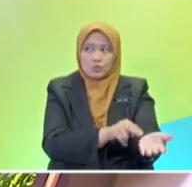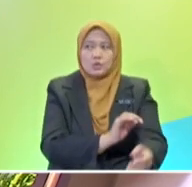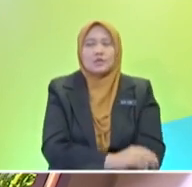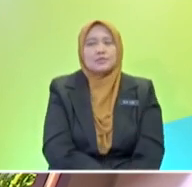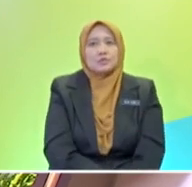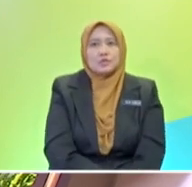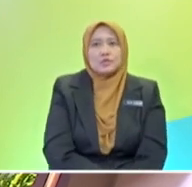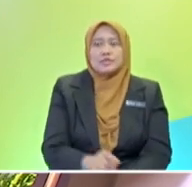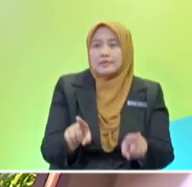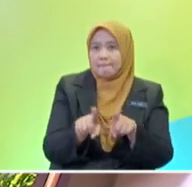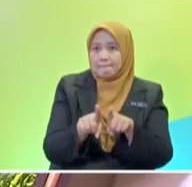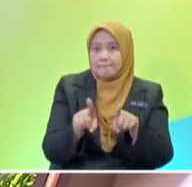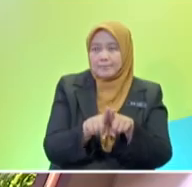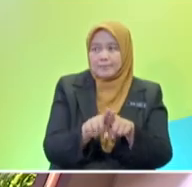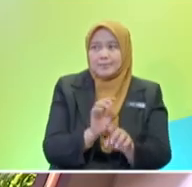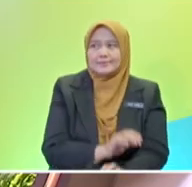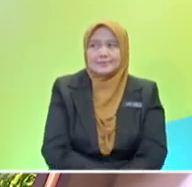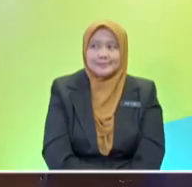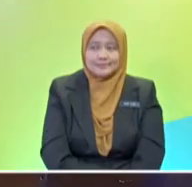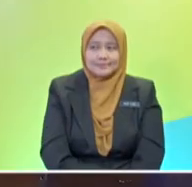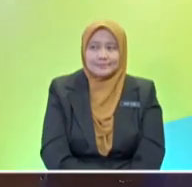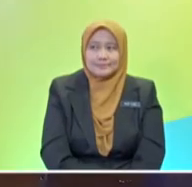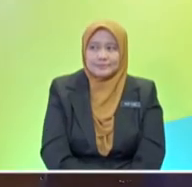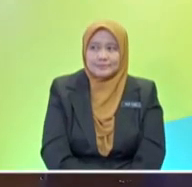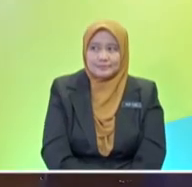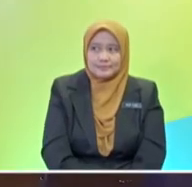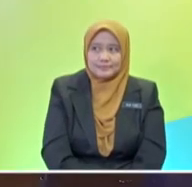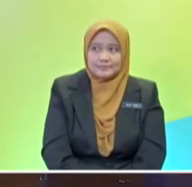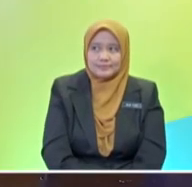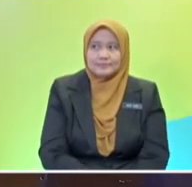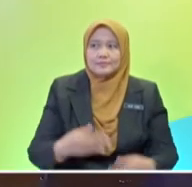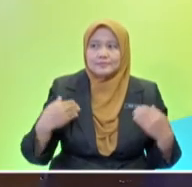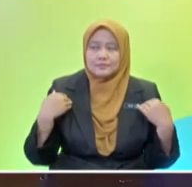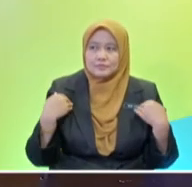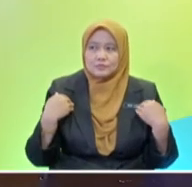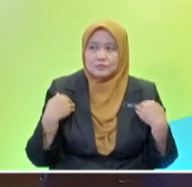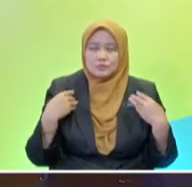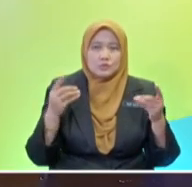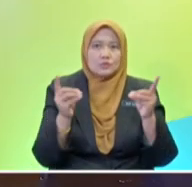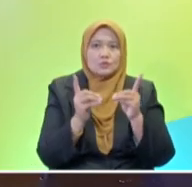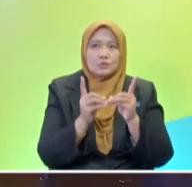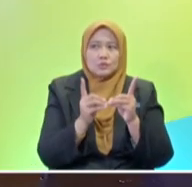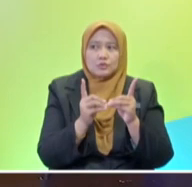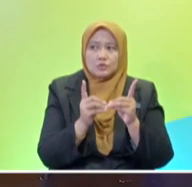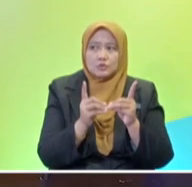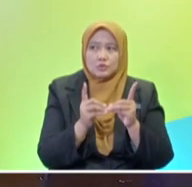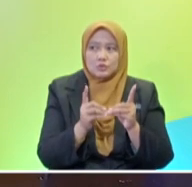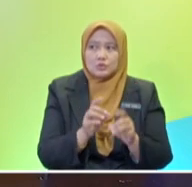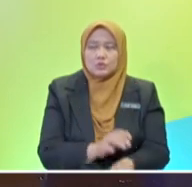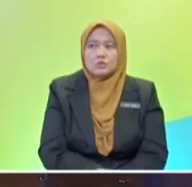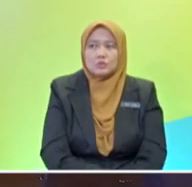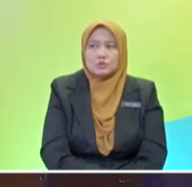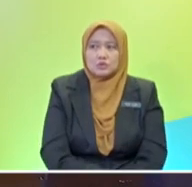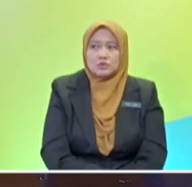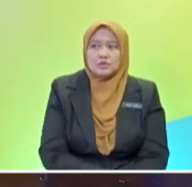daun tu. Okey, dari segi bentuknya. Okey Din. Ada tak jumpa daun selain pada daun yang melengkung kat